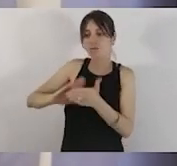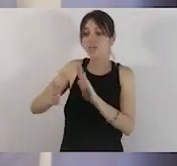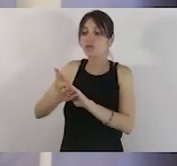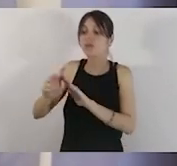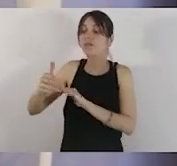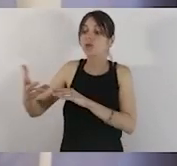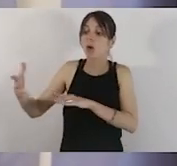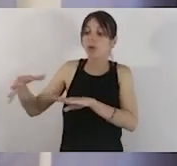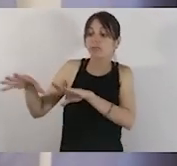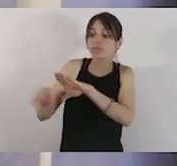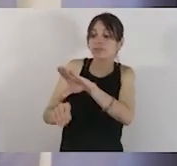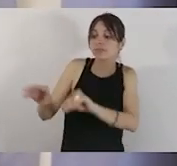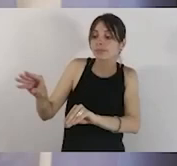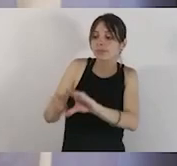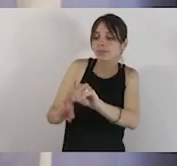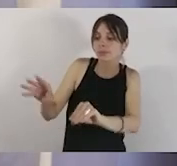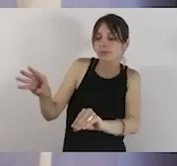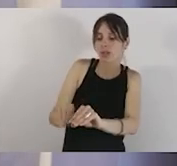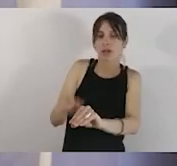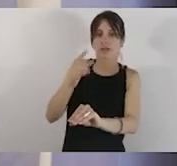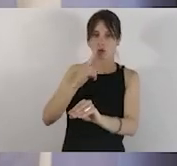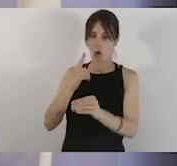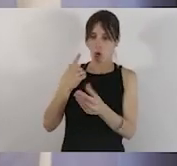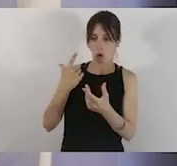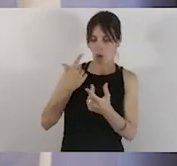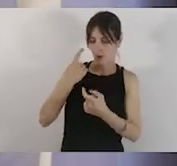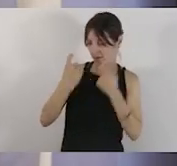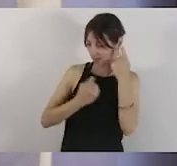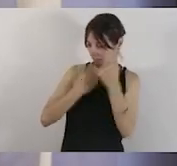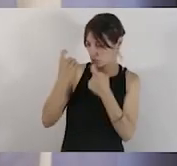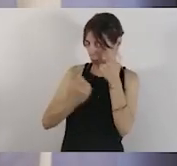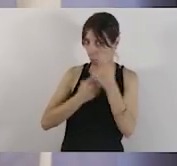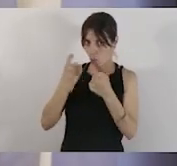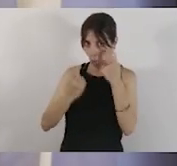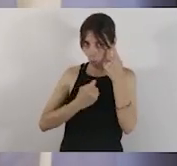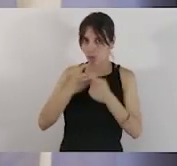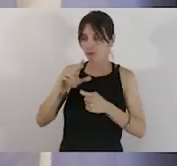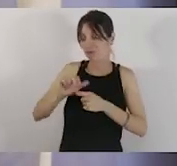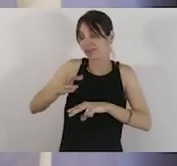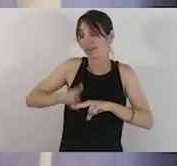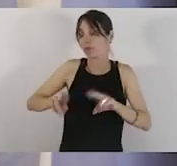travaux qui, j'espère, du coup, pourront être réalisés